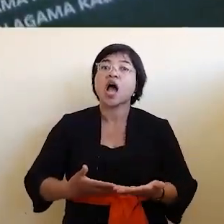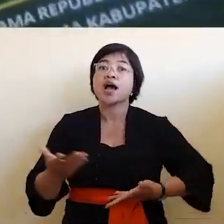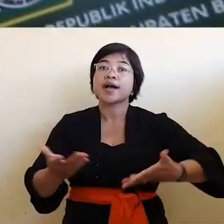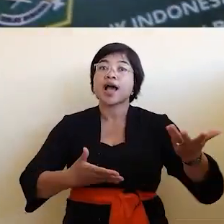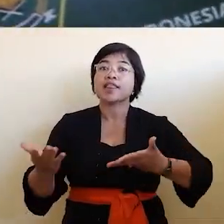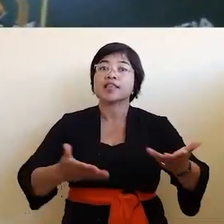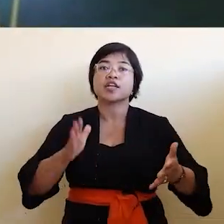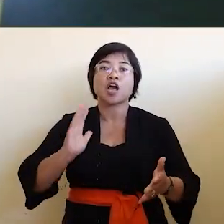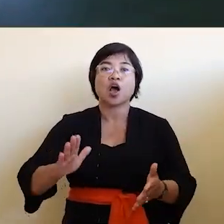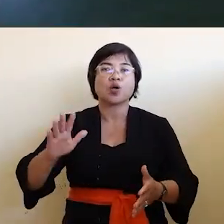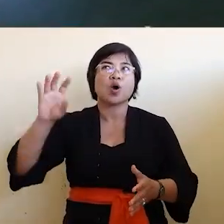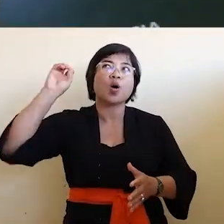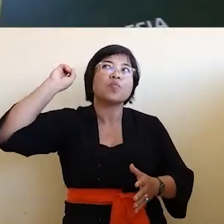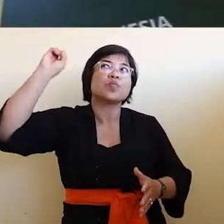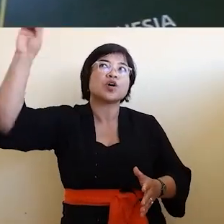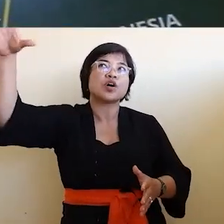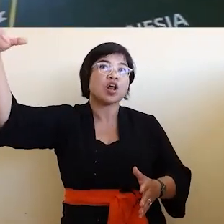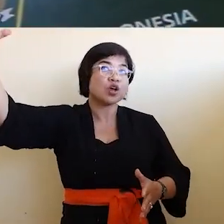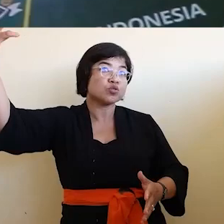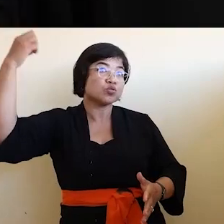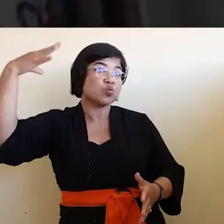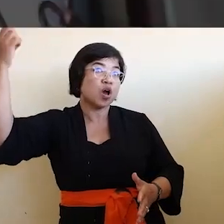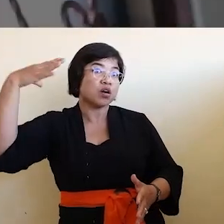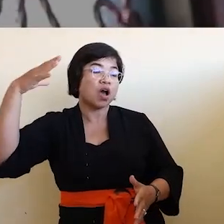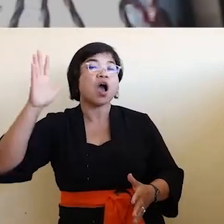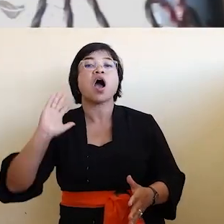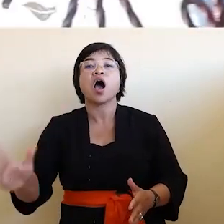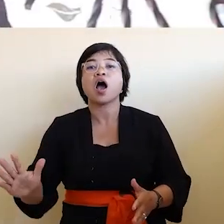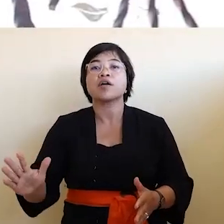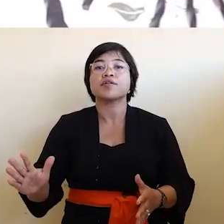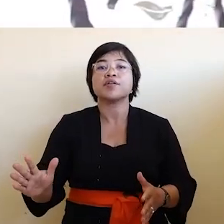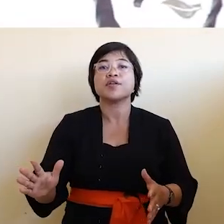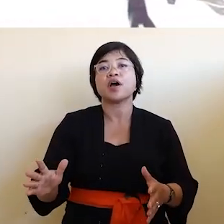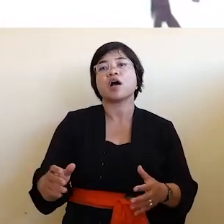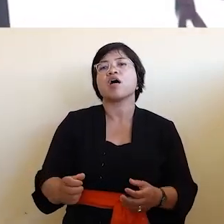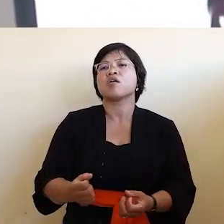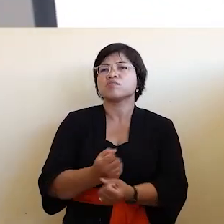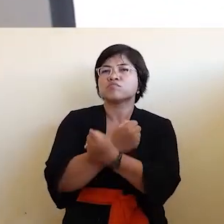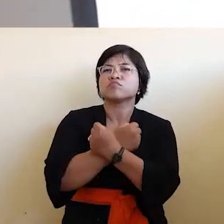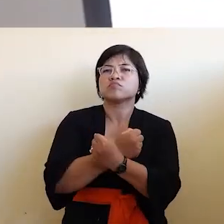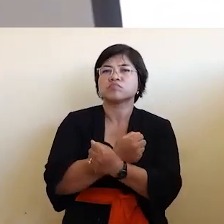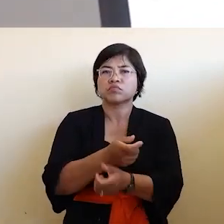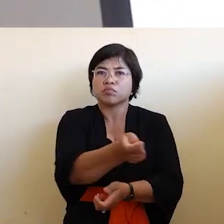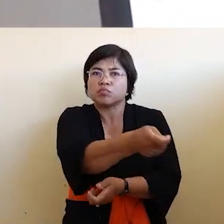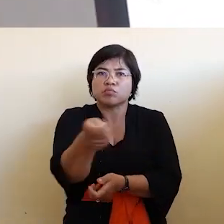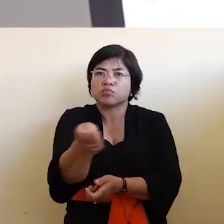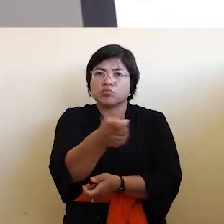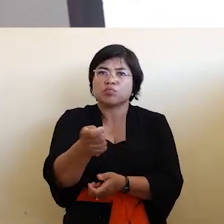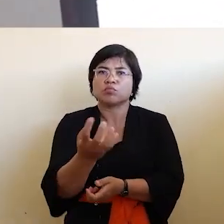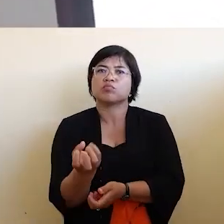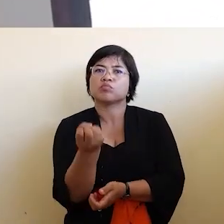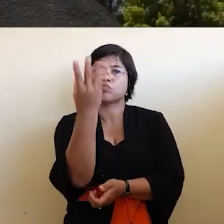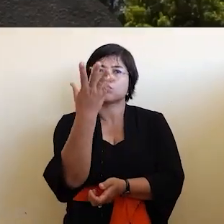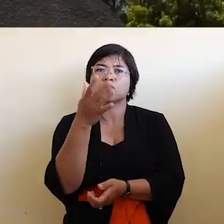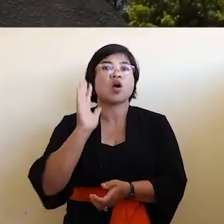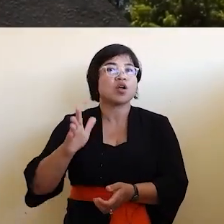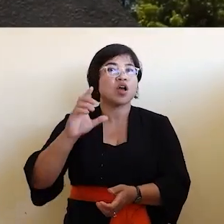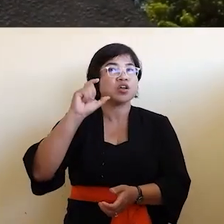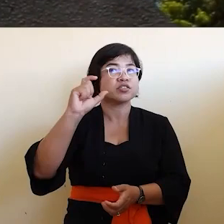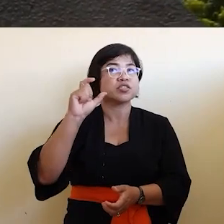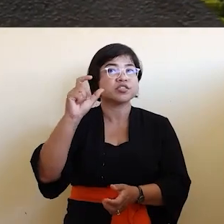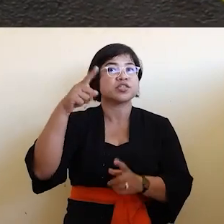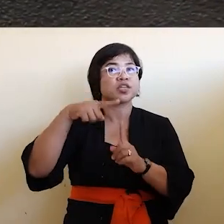sarana layanan pengeras suara, kelengkapan keamanan seperti alat pemadam kebakaran,